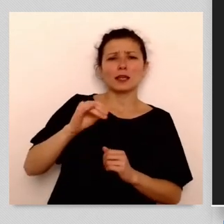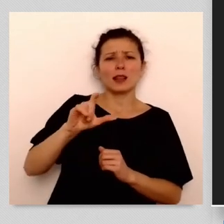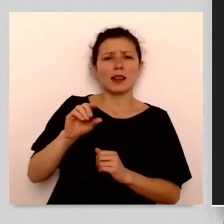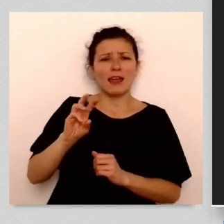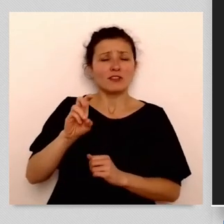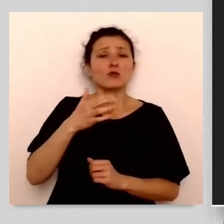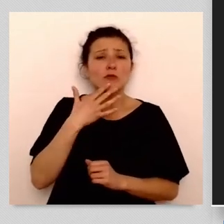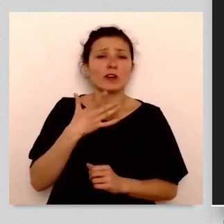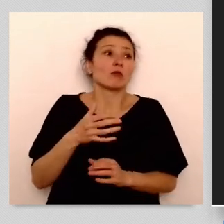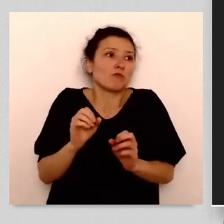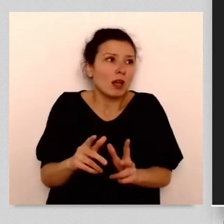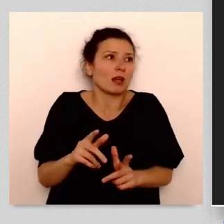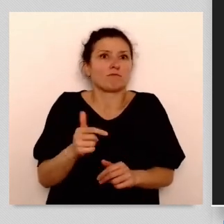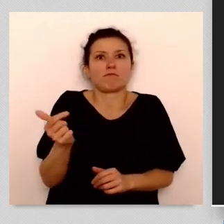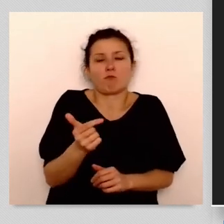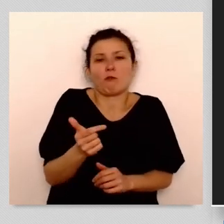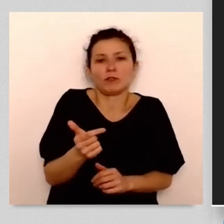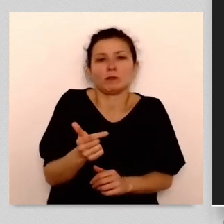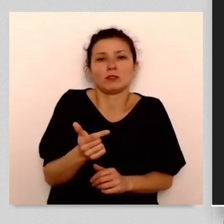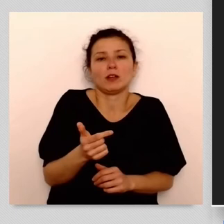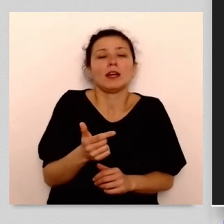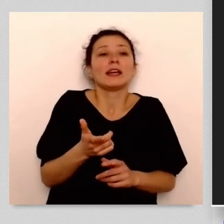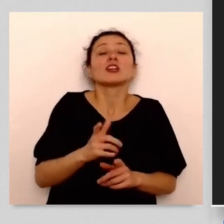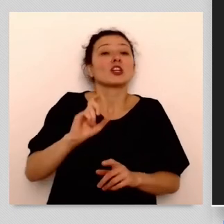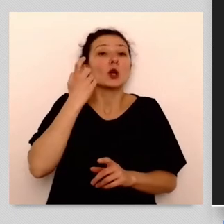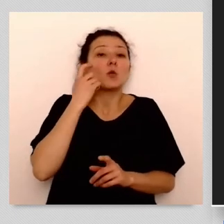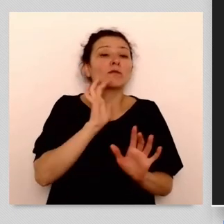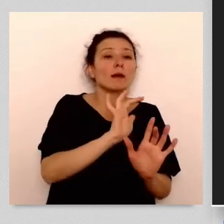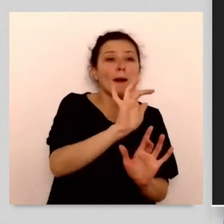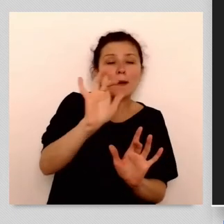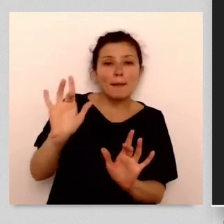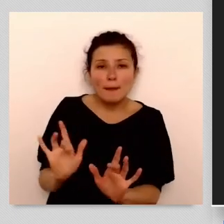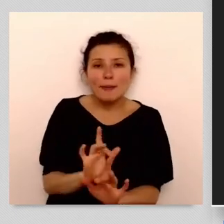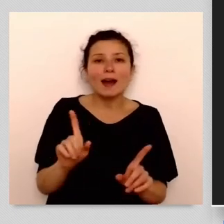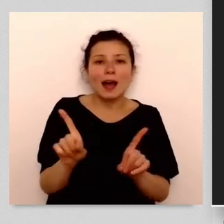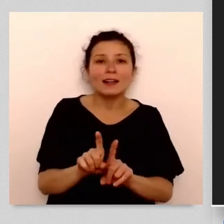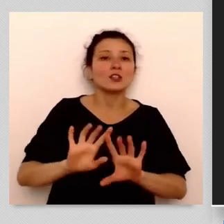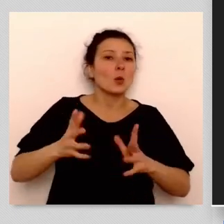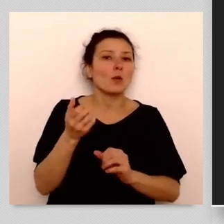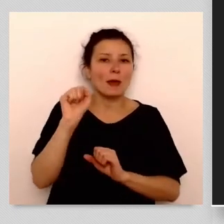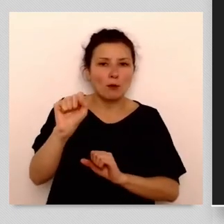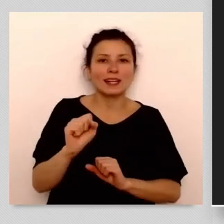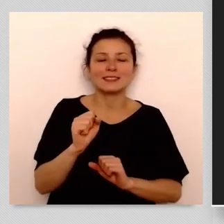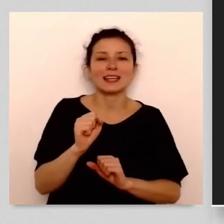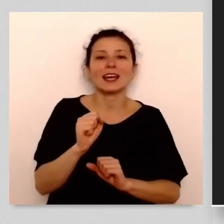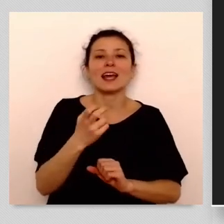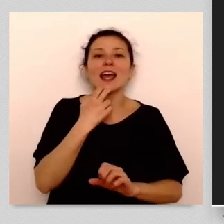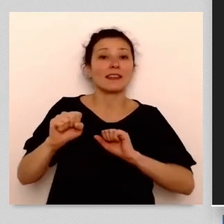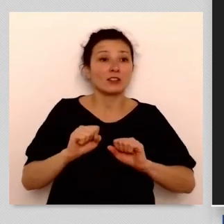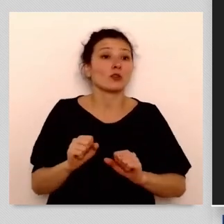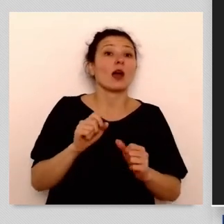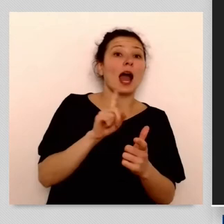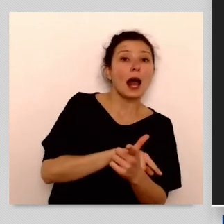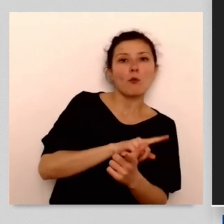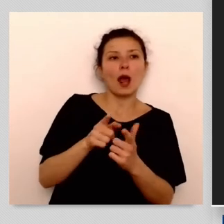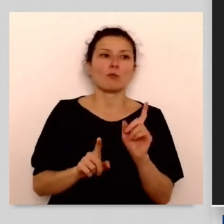mieć jakieś tam centralne punkty, ale jednocześnie demokrację energetyczną. No to albo to, to znaczy albo budujemy system